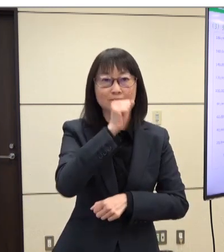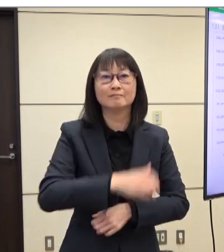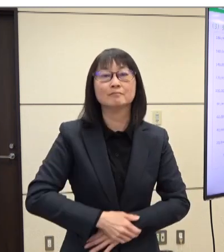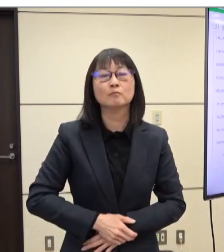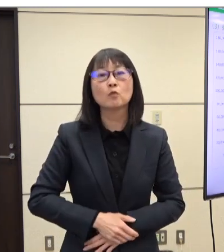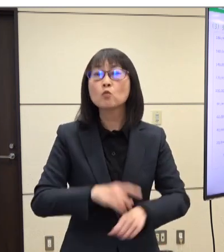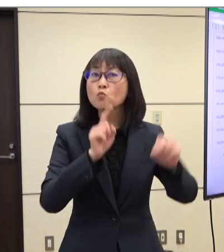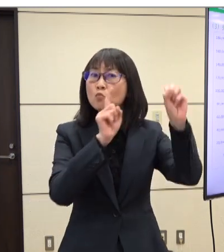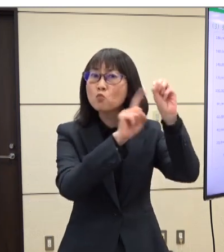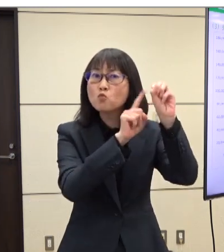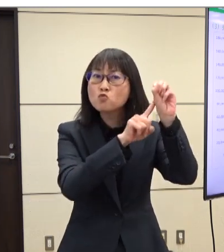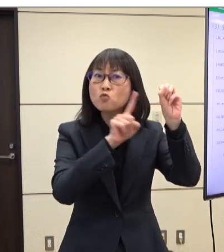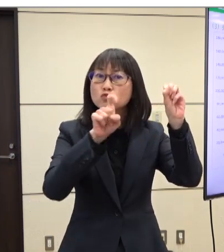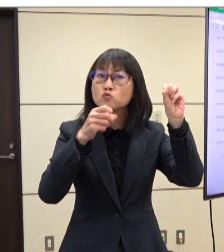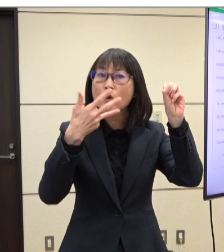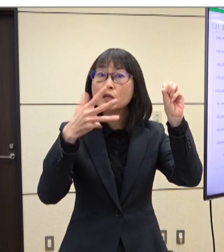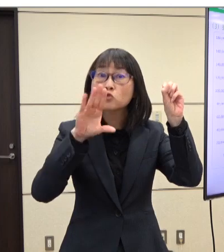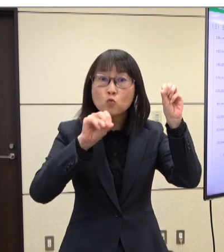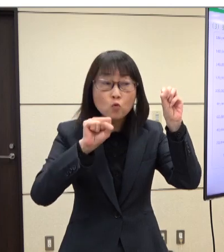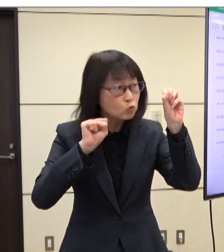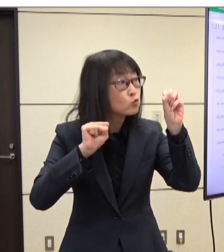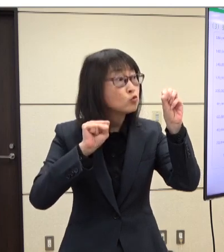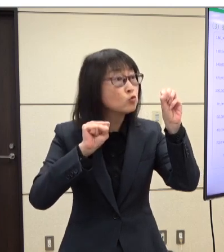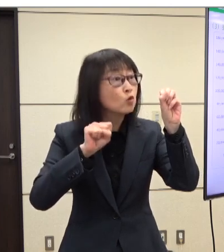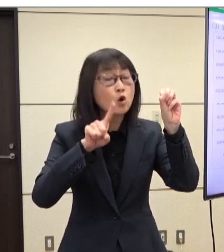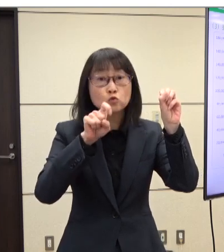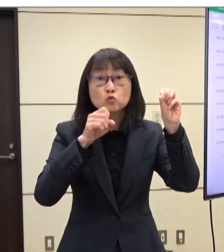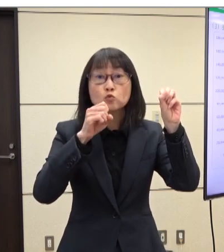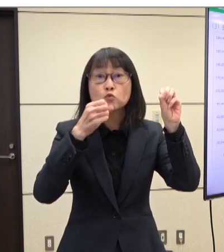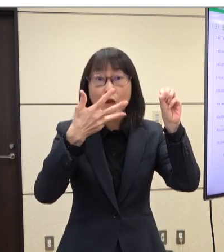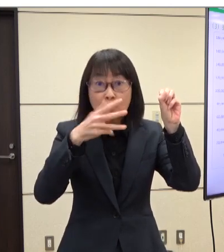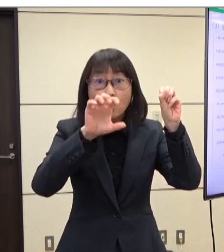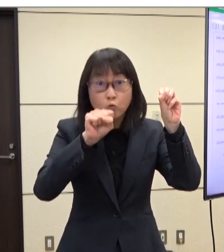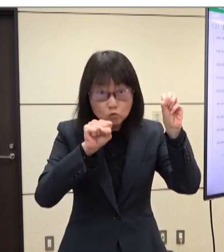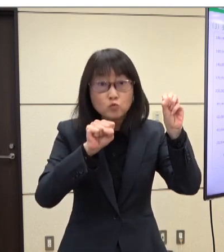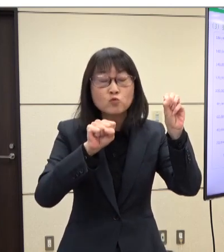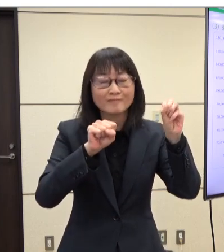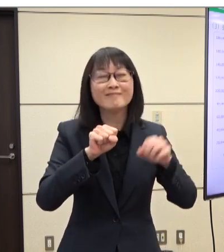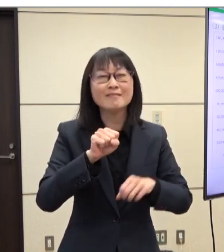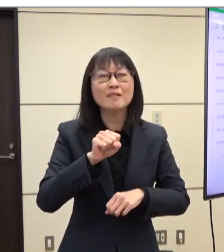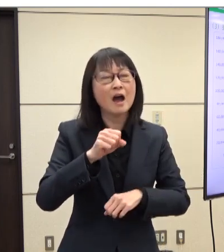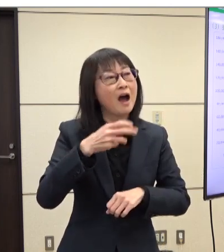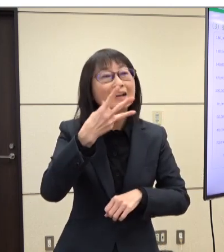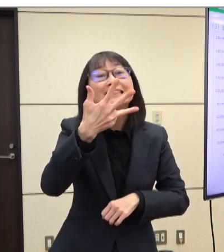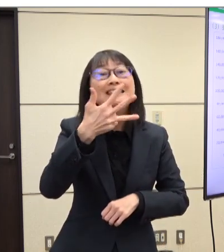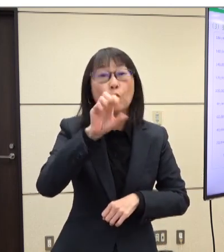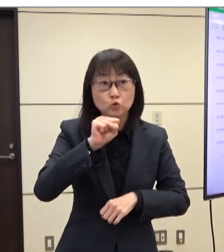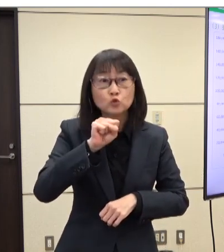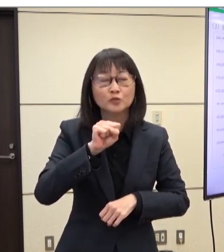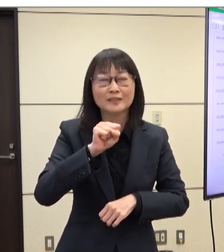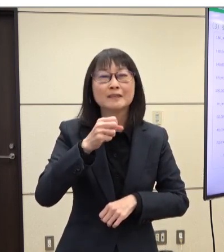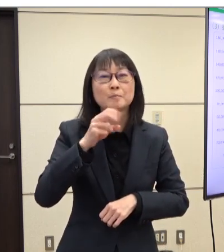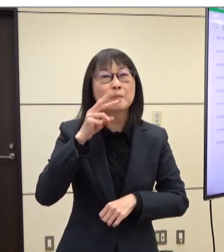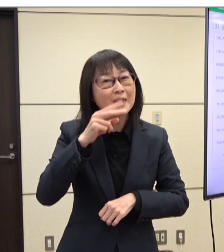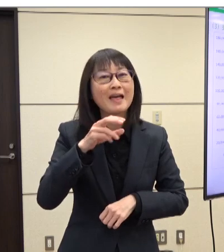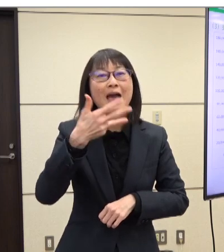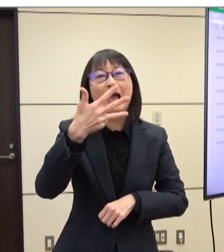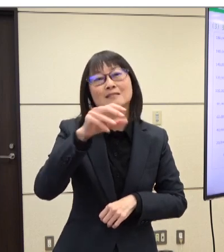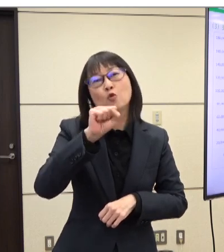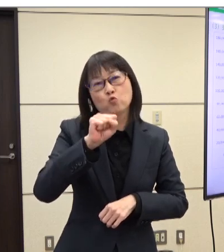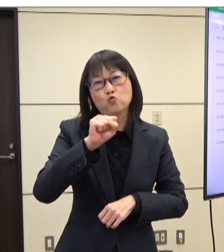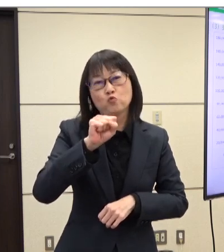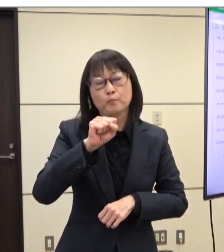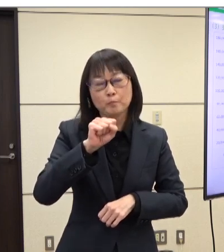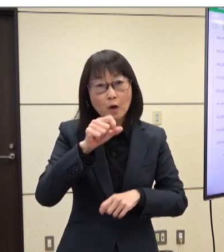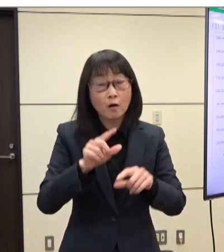標は18億だったかな、8億ですね、目標が8億ですので、1.5 倍ぐらいの売